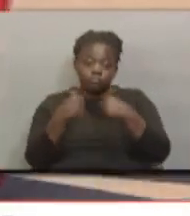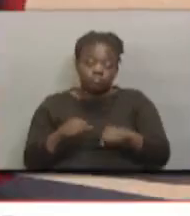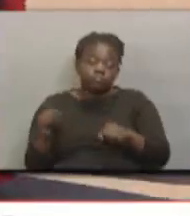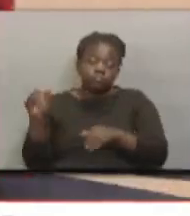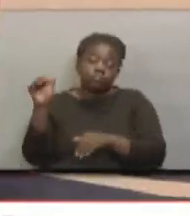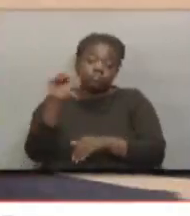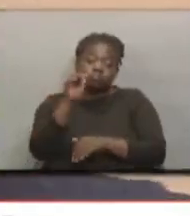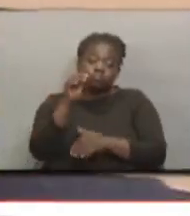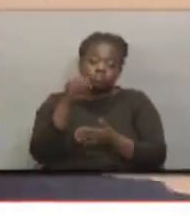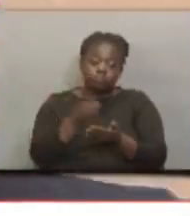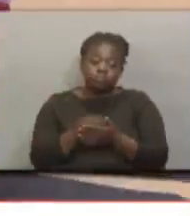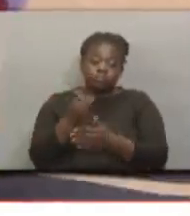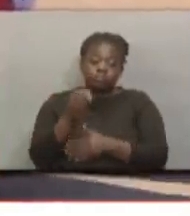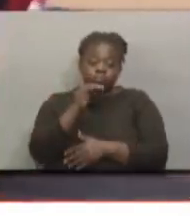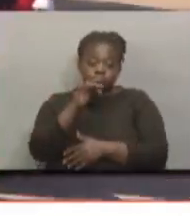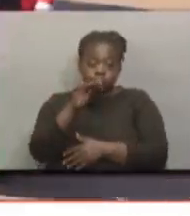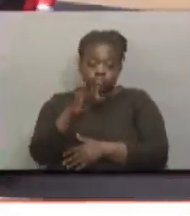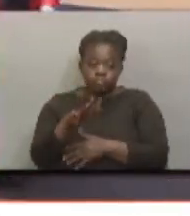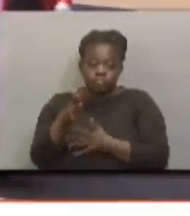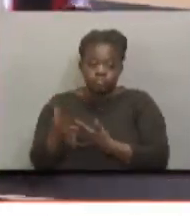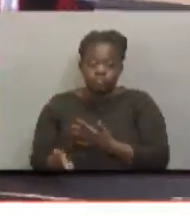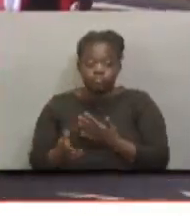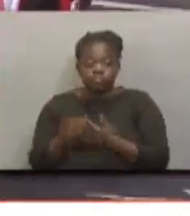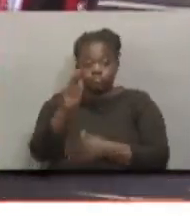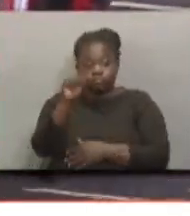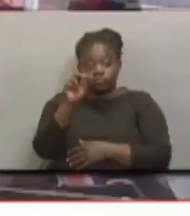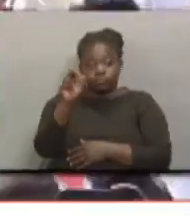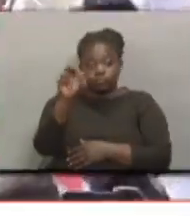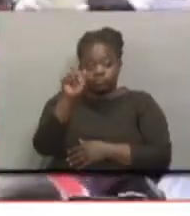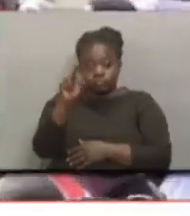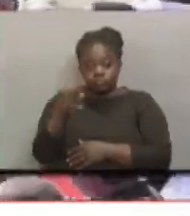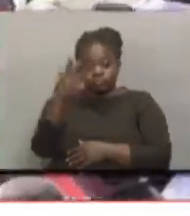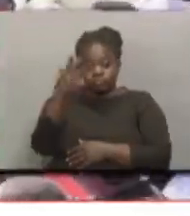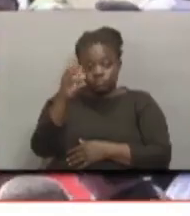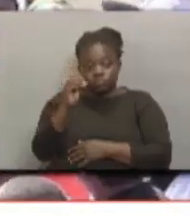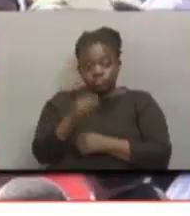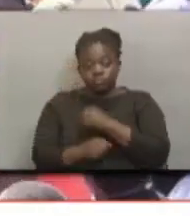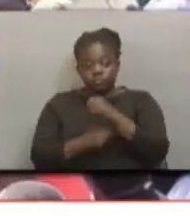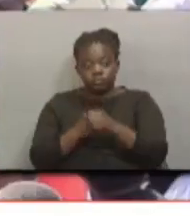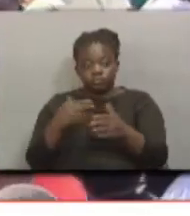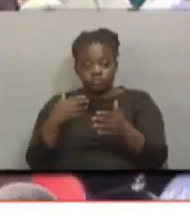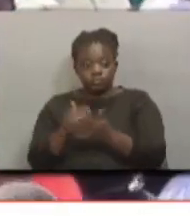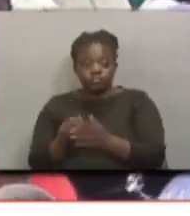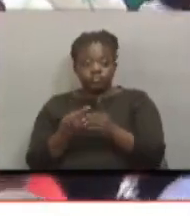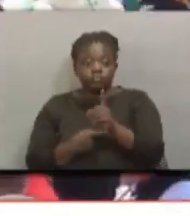waggulu. Luwalira okwogera bino abadde mu lutikko e Nakasero mu kujaguza emyaka 50 bukyanga obulabirizi bwa